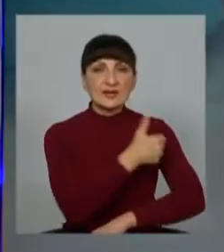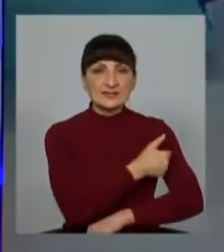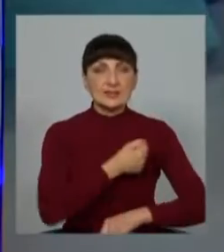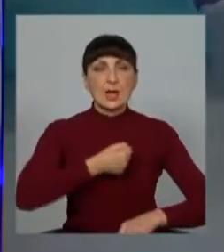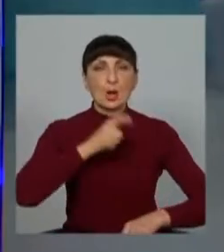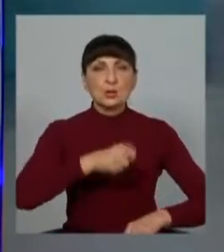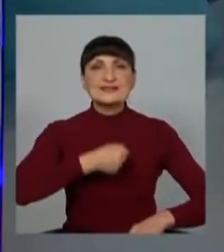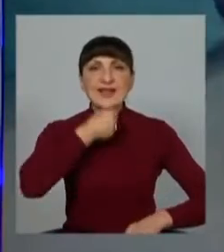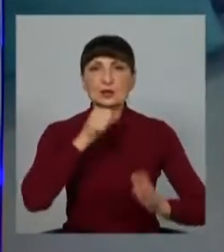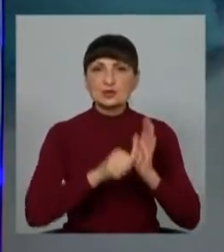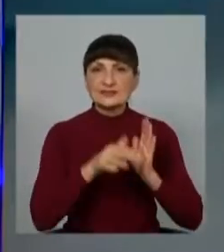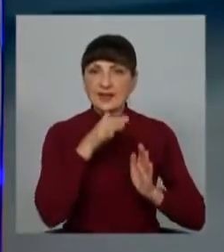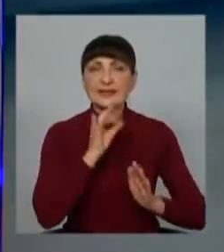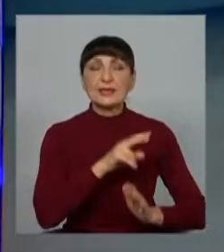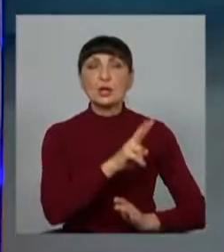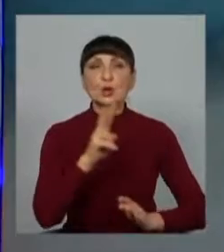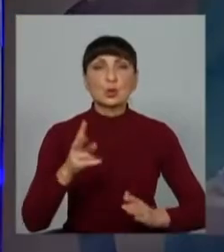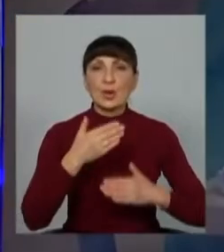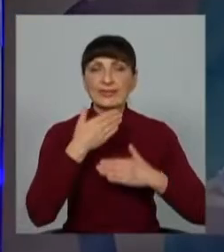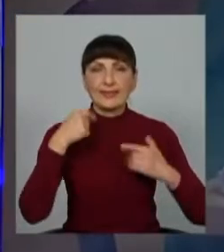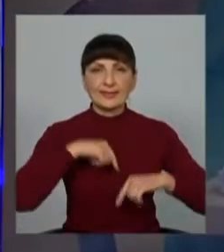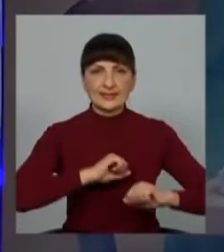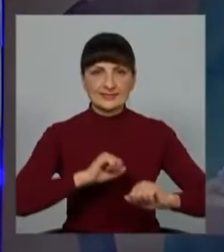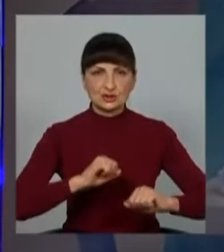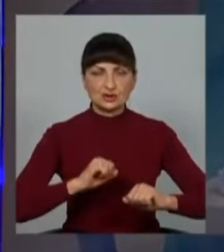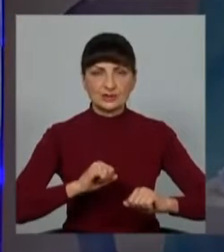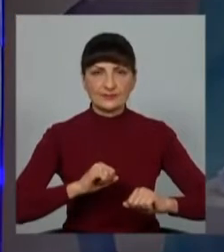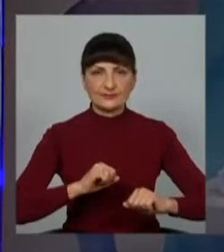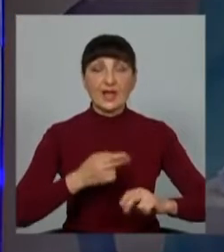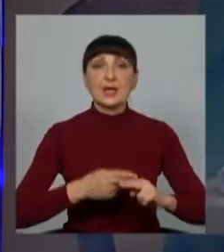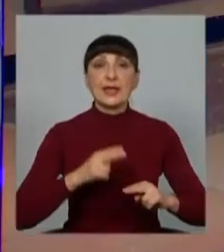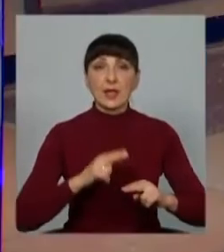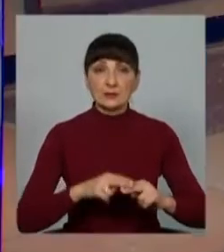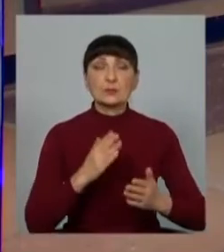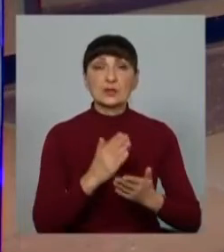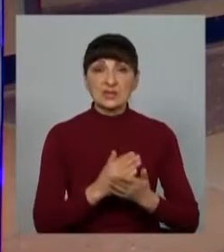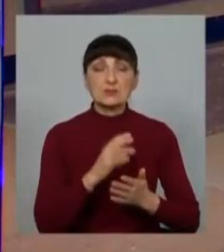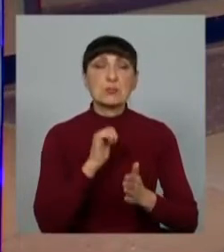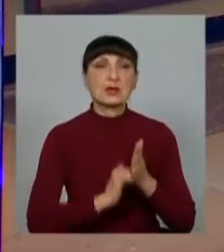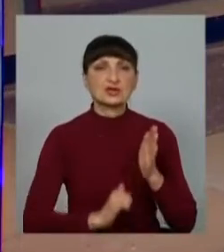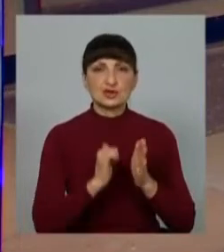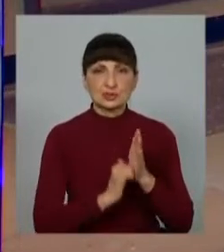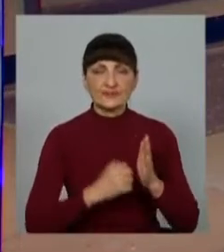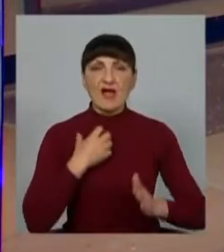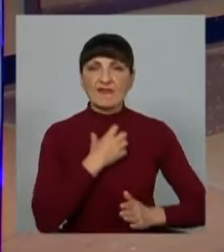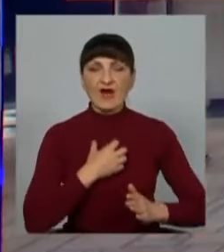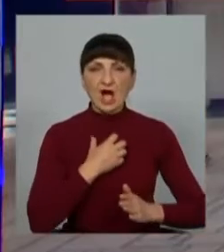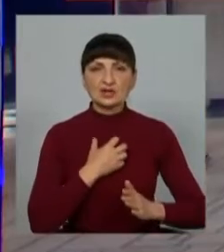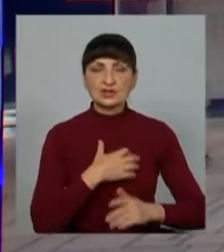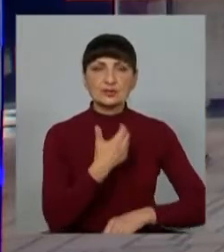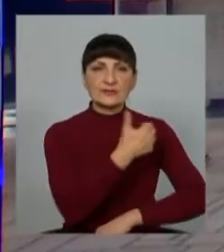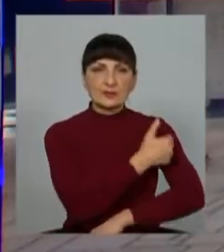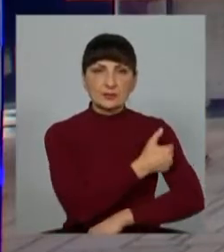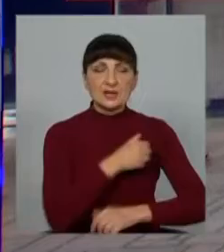старше 60 лет, и те, кто не имеет антитела к коронавирусу. И этому есть свои причины. Важность бустерной